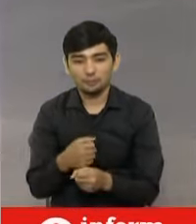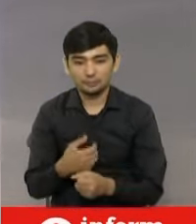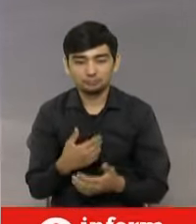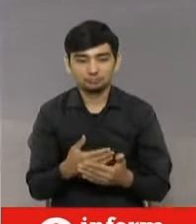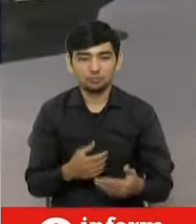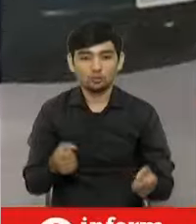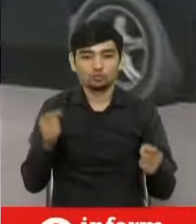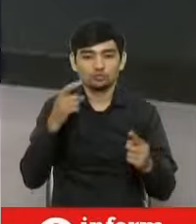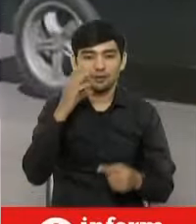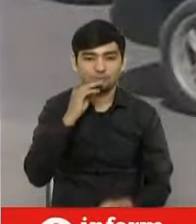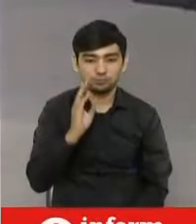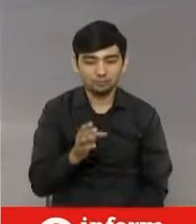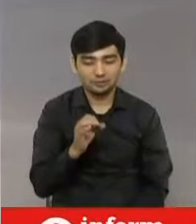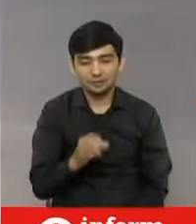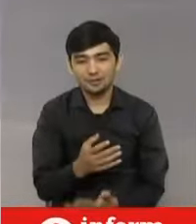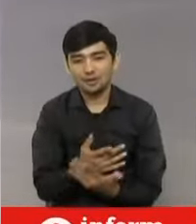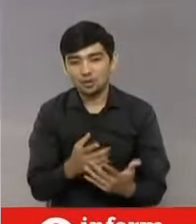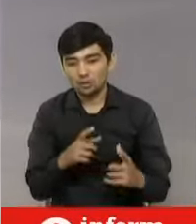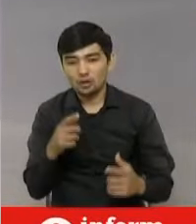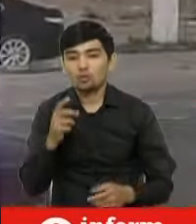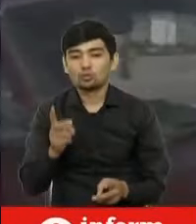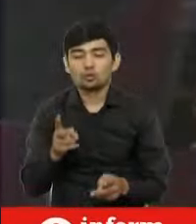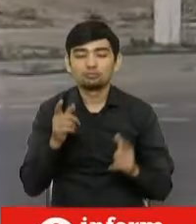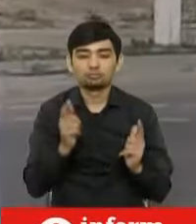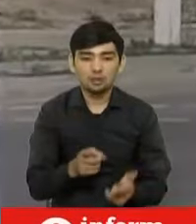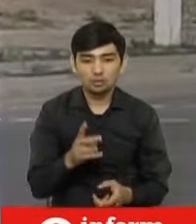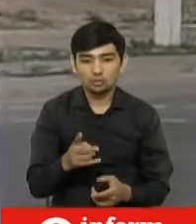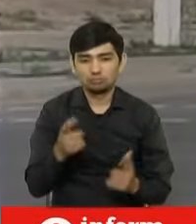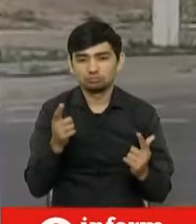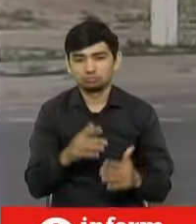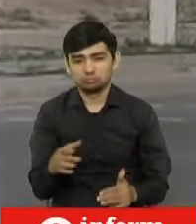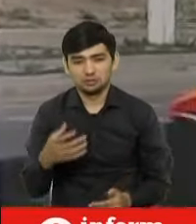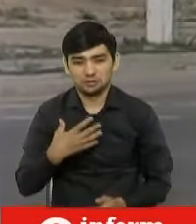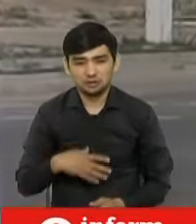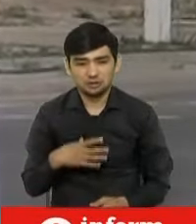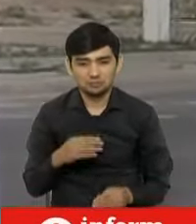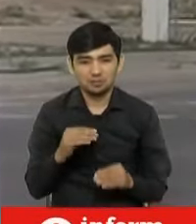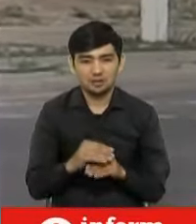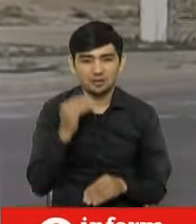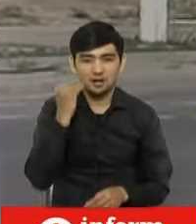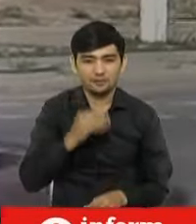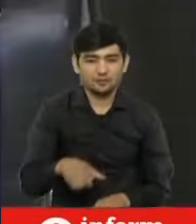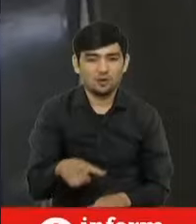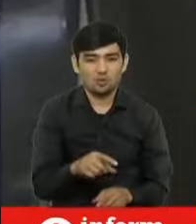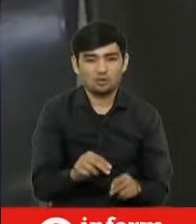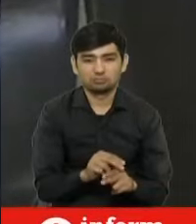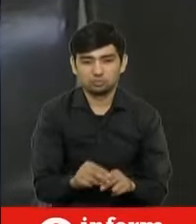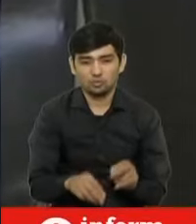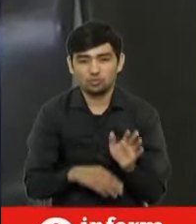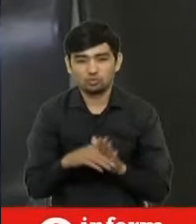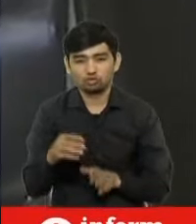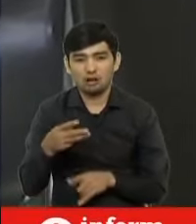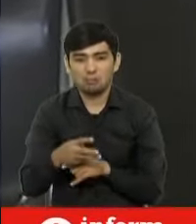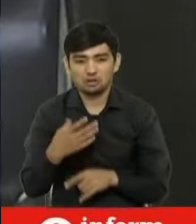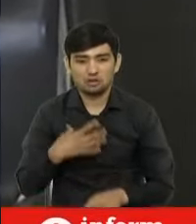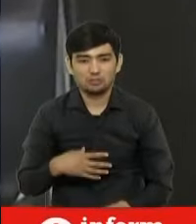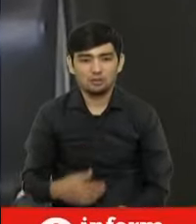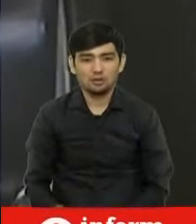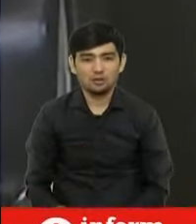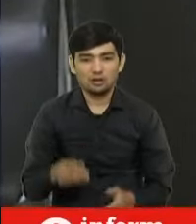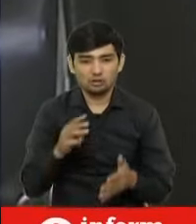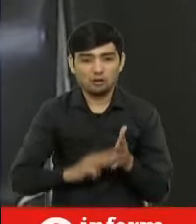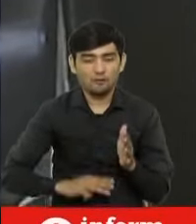Көлік жүргізушілерінің кейбірі мұнымен келіссе, ал кей азаматтар одан гөрі жолдардың сапасын жақсартқан дұрыс деген пікірде. Айыппұлдың бәрі